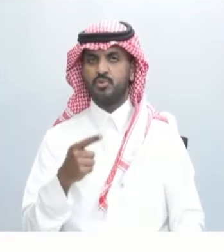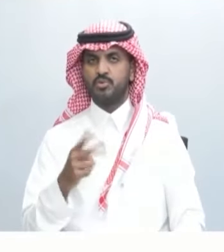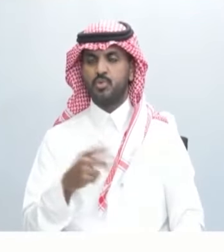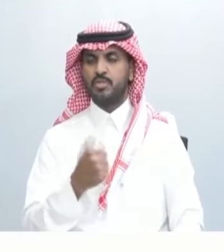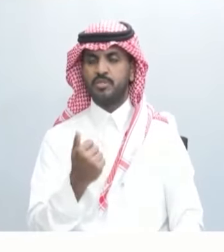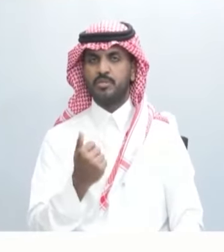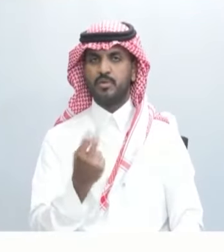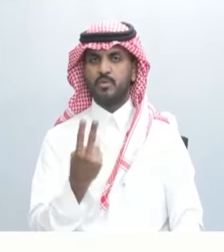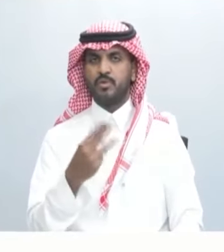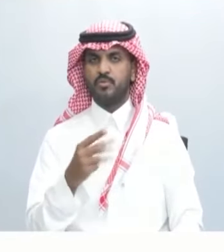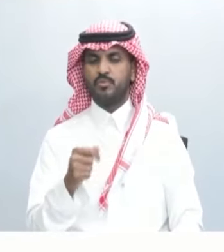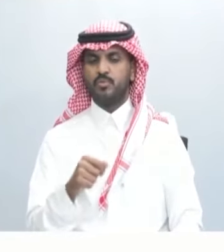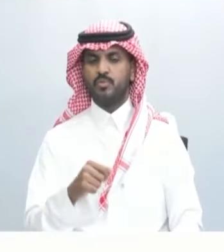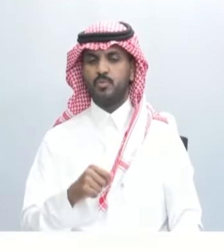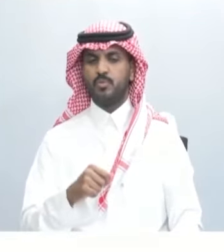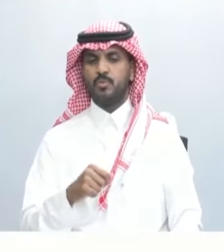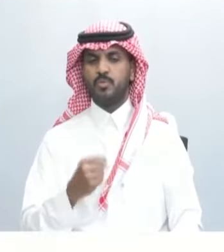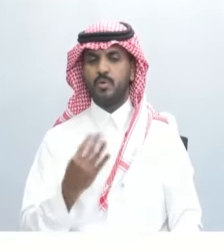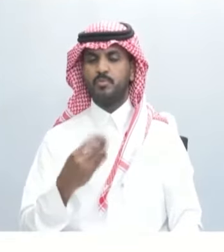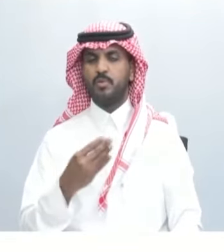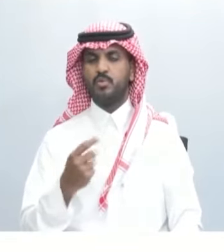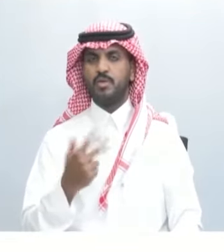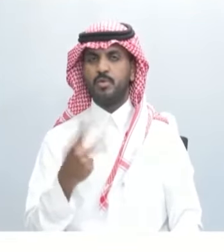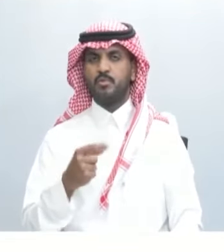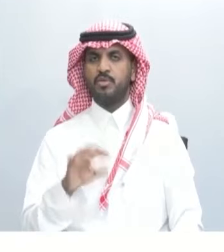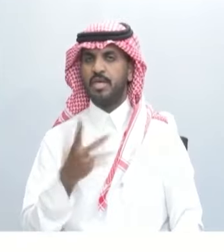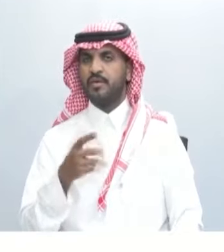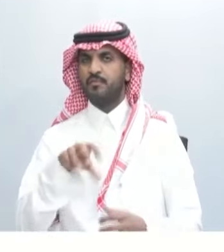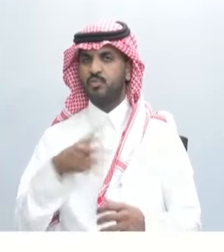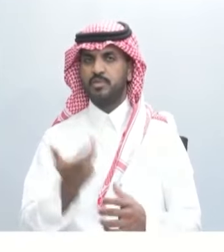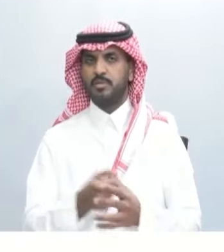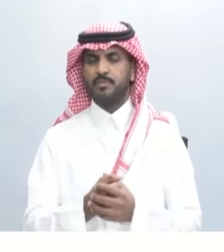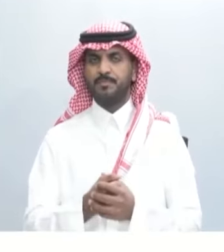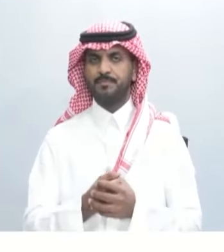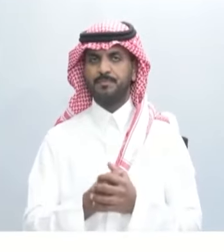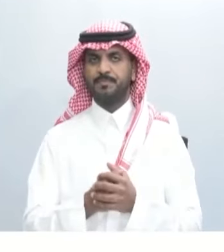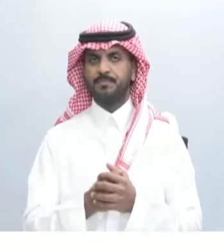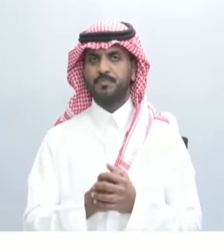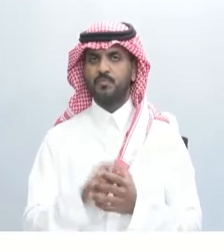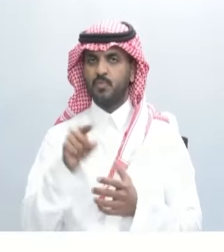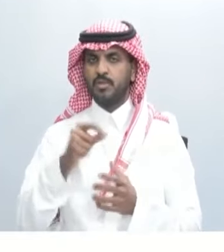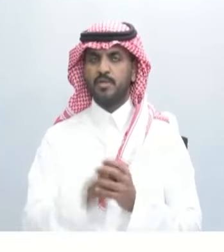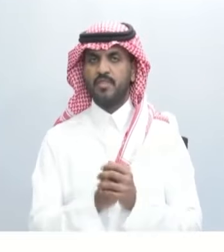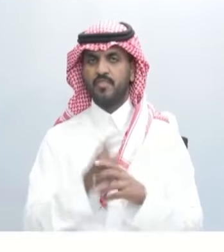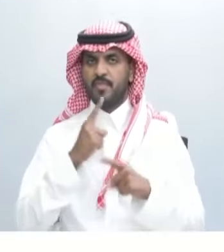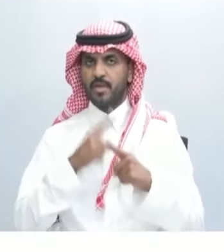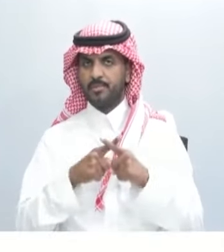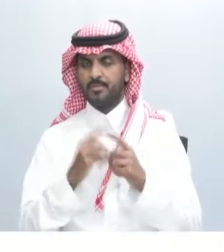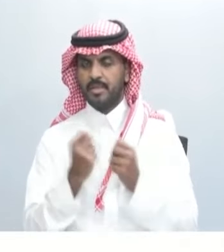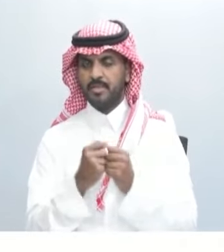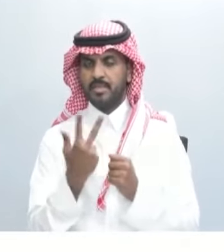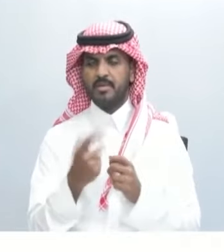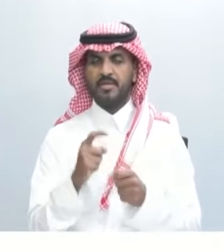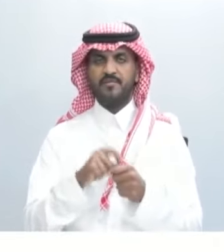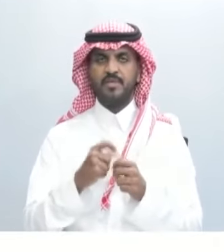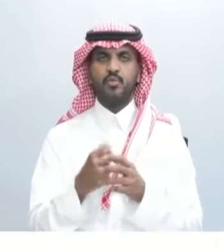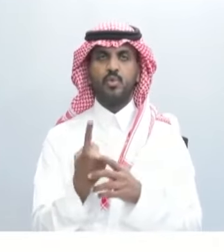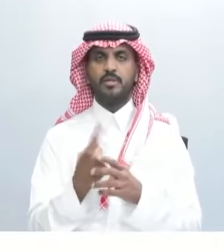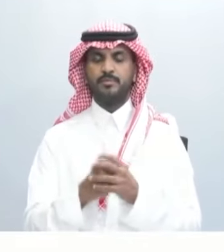32 40 48 كيف اوجدناها ابنائي وبناتي مبدعين بضرب العدد ثمانيه في واحد